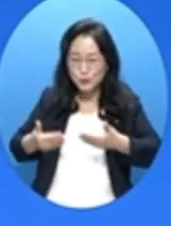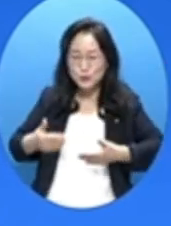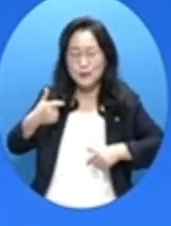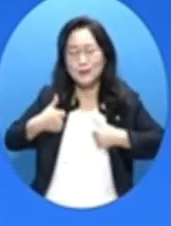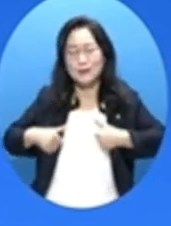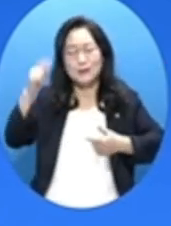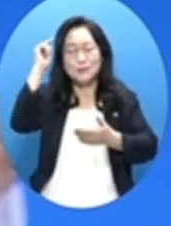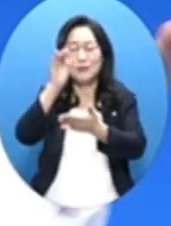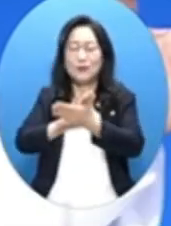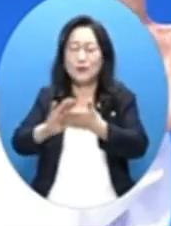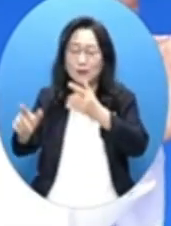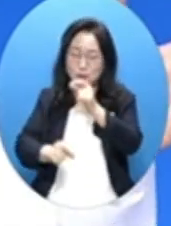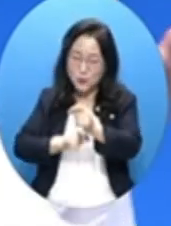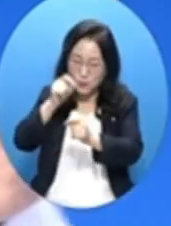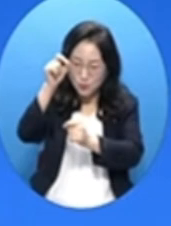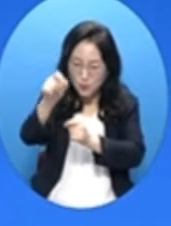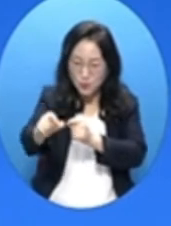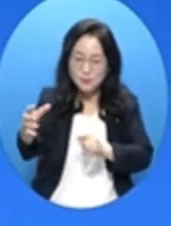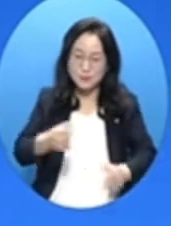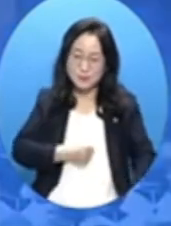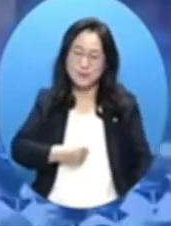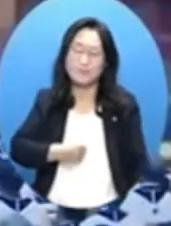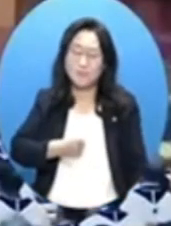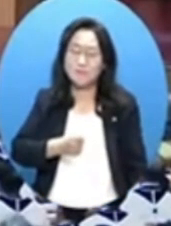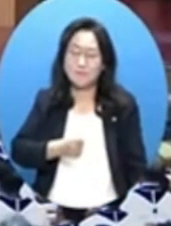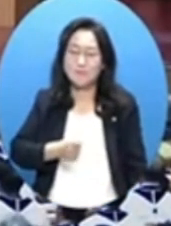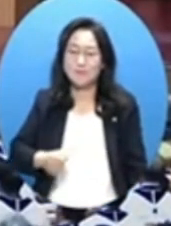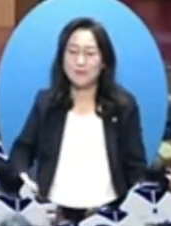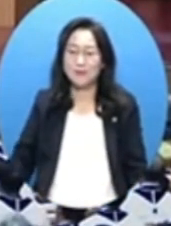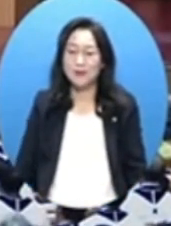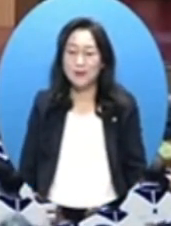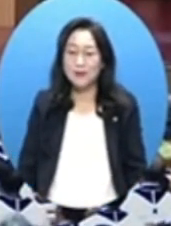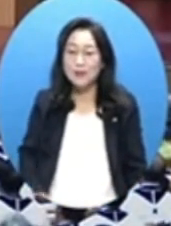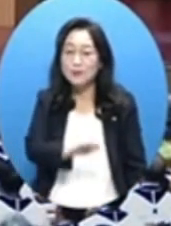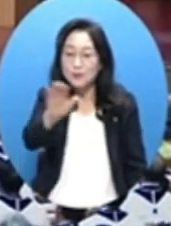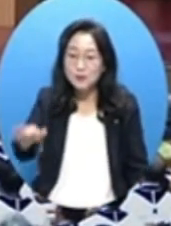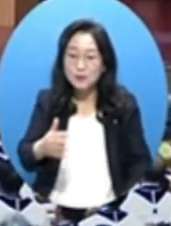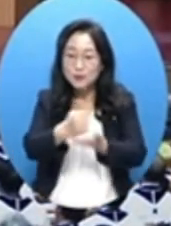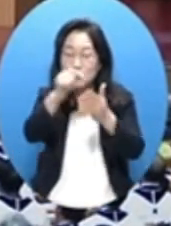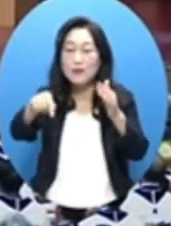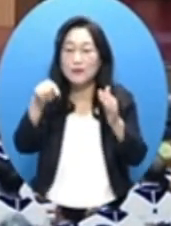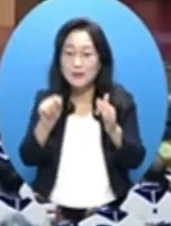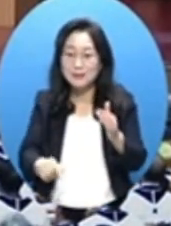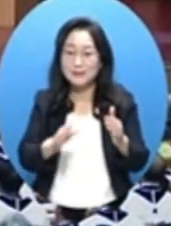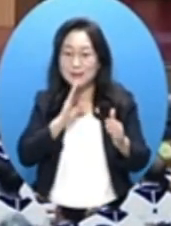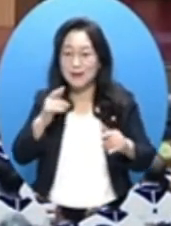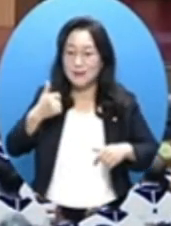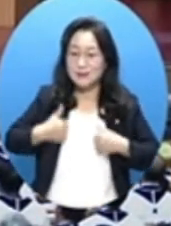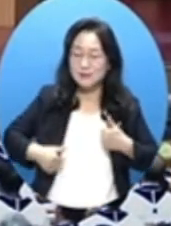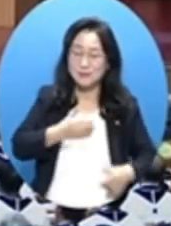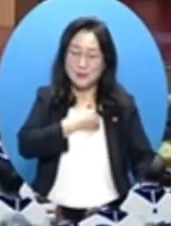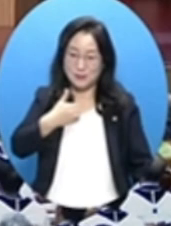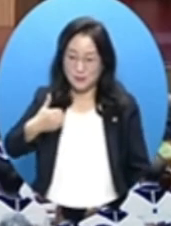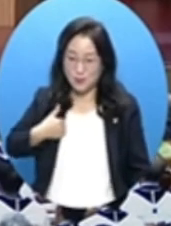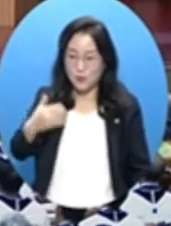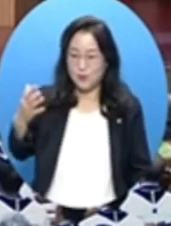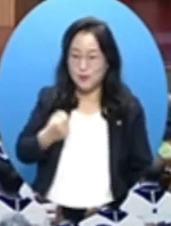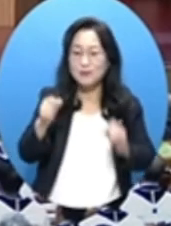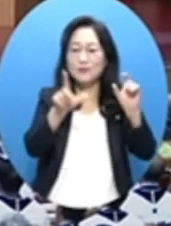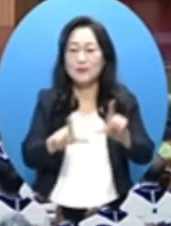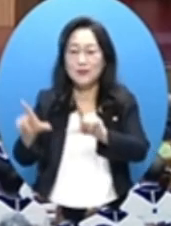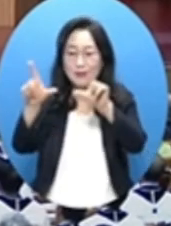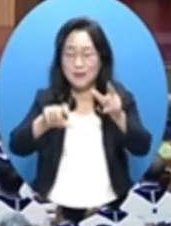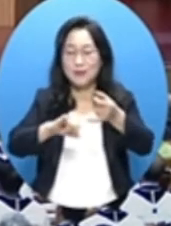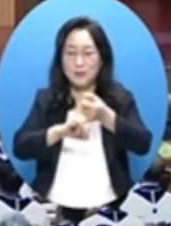평안함은 영원한 것인 것입니다. 그러므로 우리가 주님 안에서 참된 기쁨과 만족을 누리며 살아가는